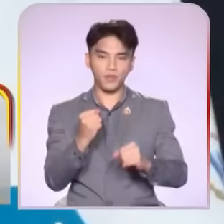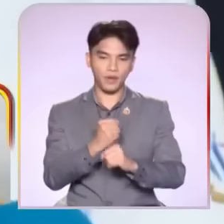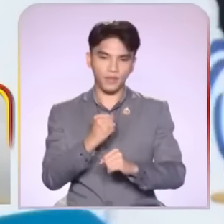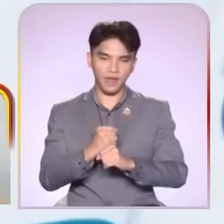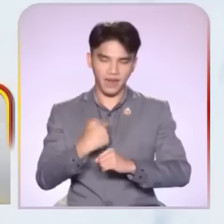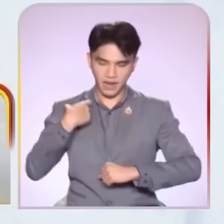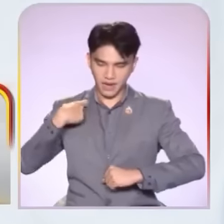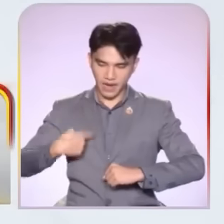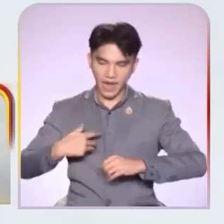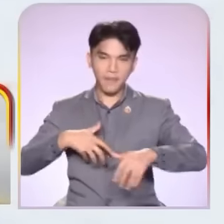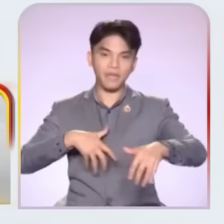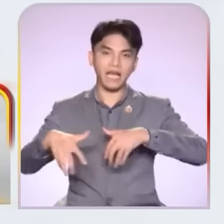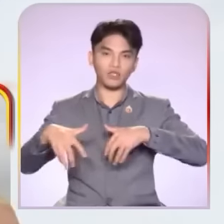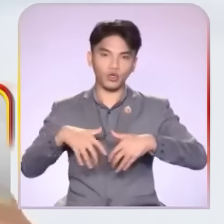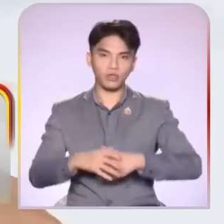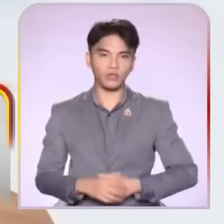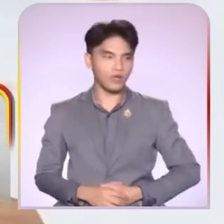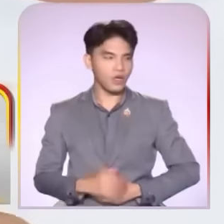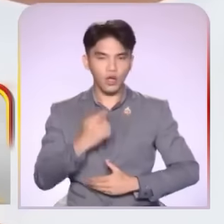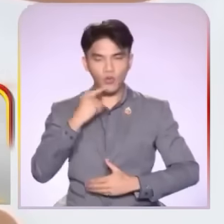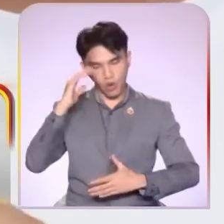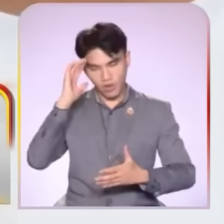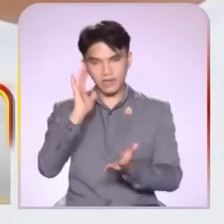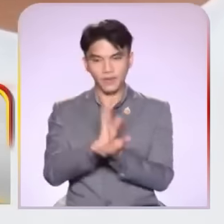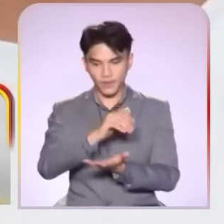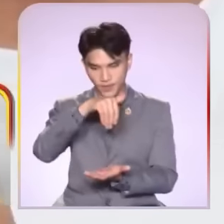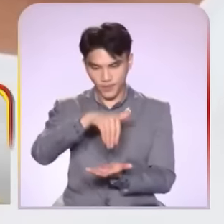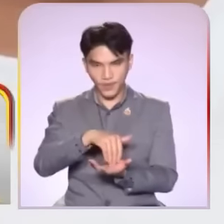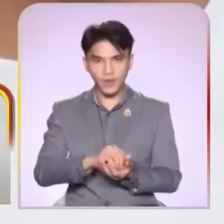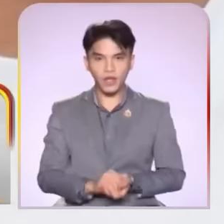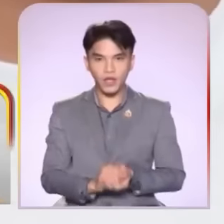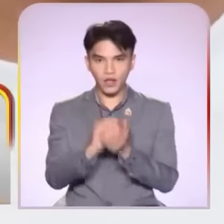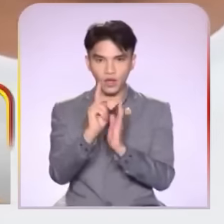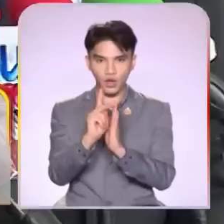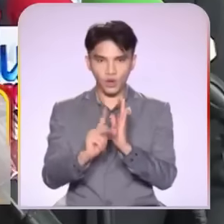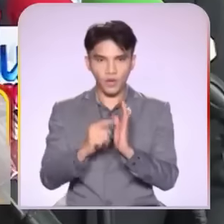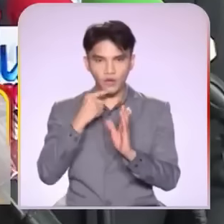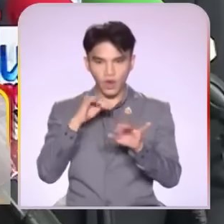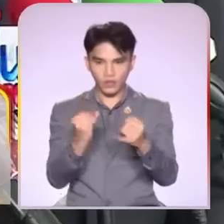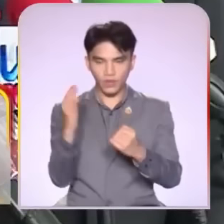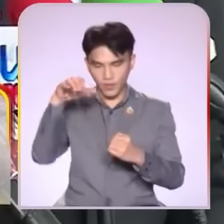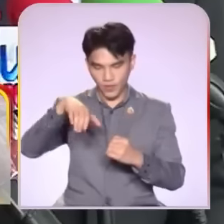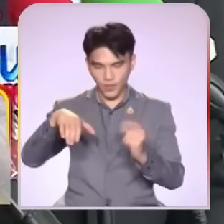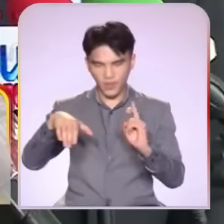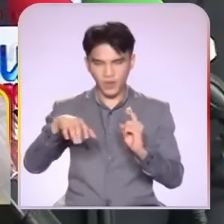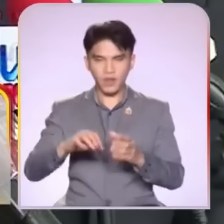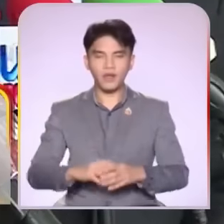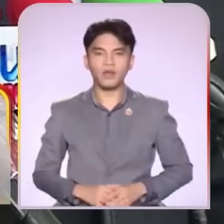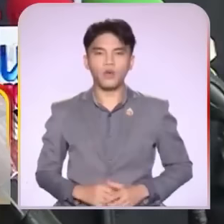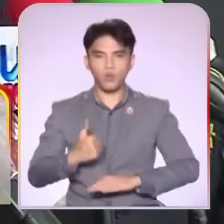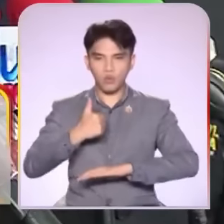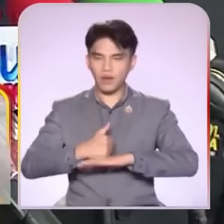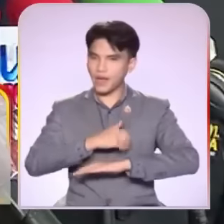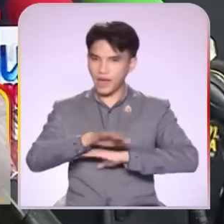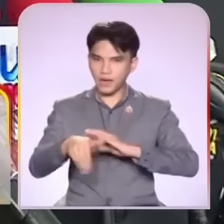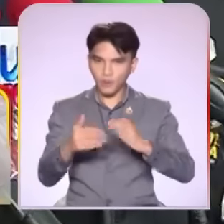ายประชาชนเข้าแจ้งความกับกองบัญชาการตำรวจสอบสวนกลางให้ดำเนินคดีกับเจ้าของบริษัทดังและผู้บริหารรว